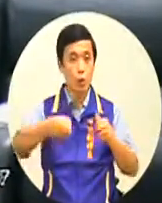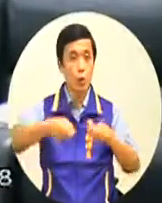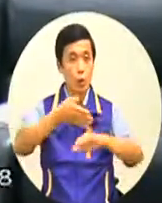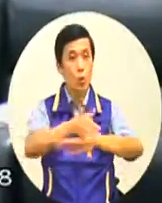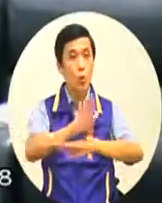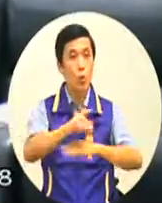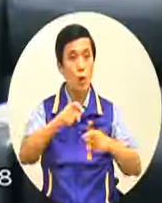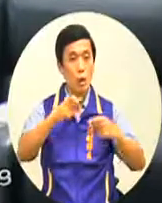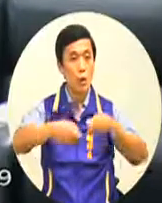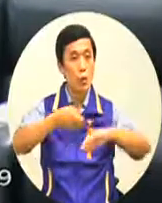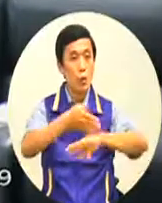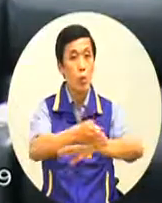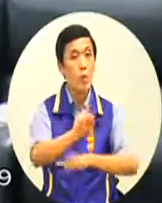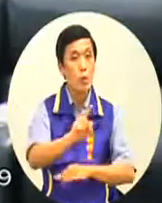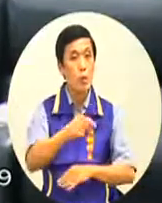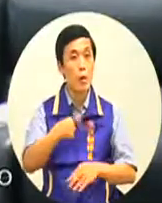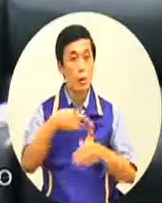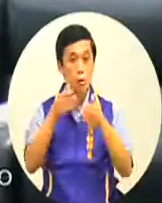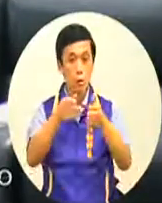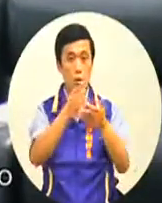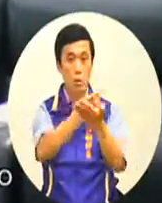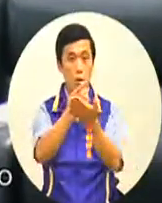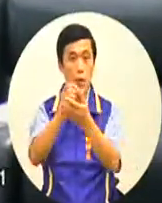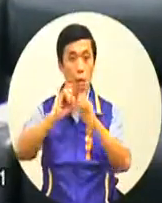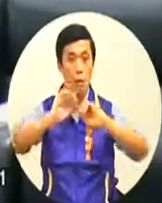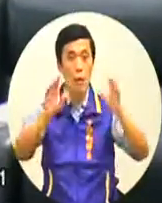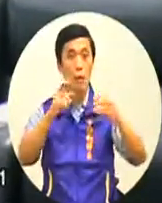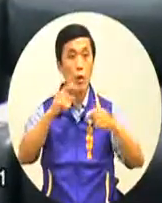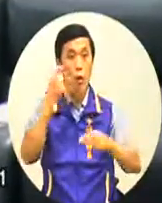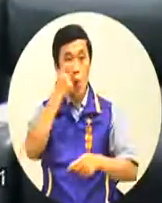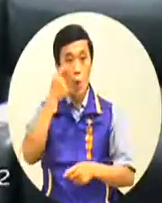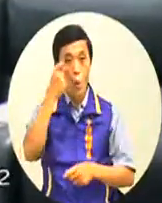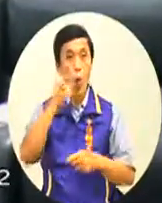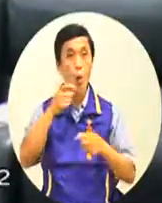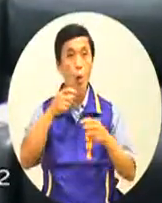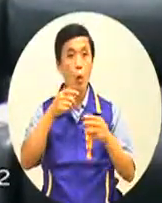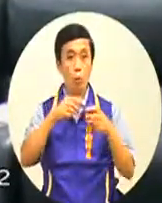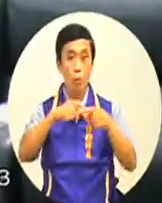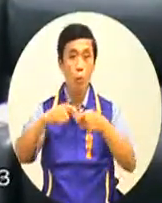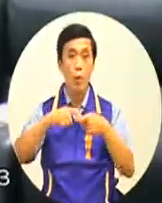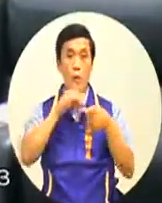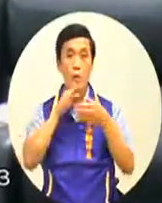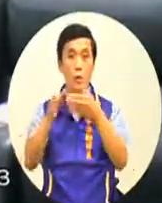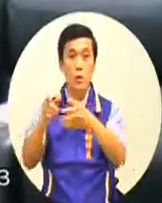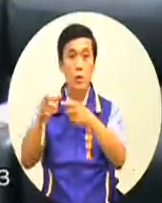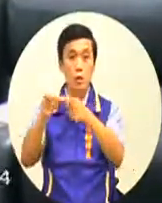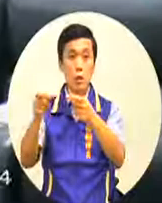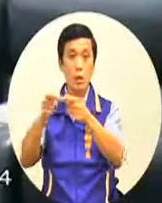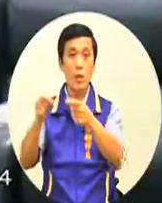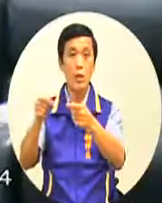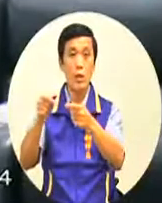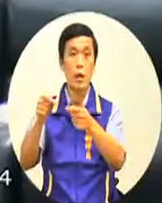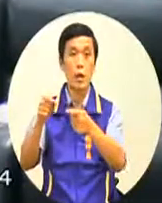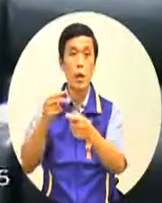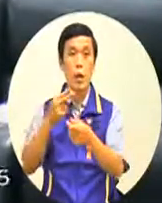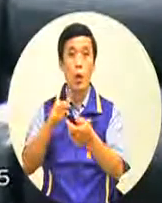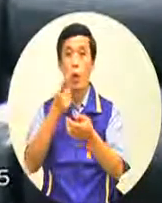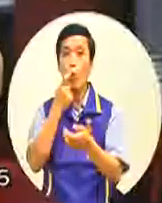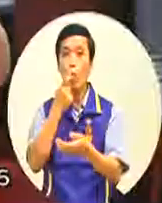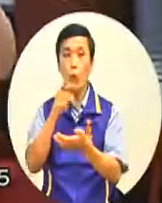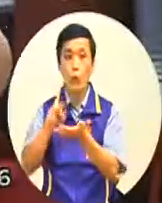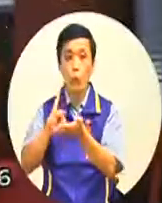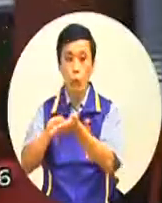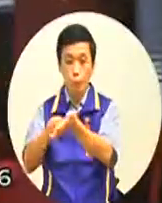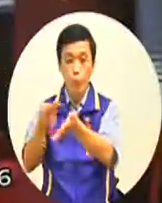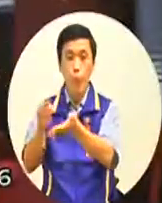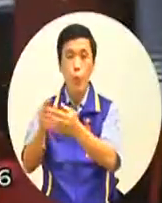可是我跟大家报告，欧盟是把日本的抹茶，各位。福岛五县是日本抹茶，咱拢总爱啉咩抹